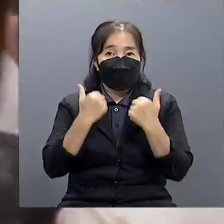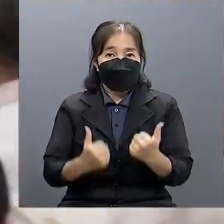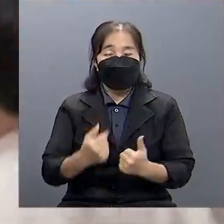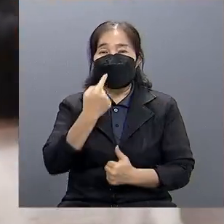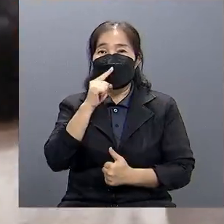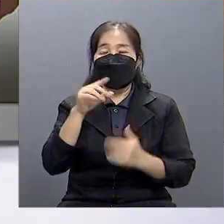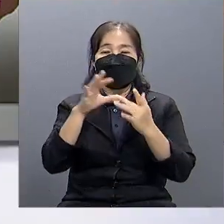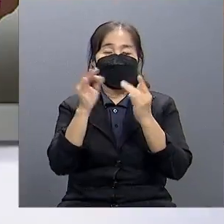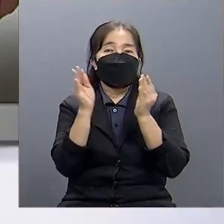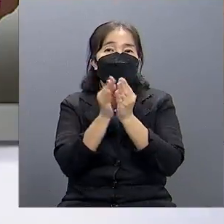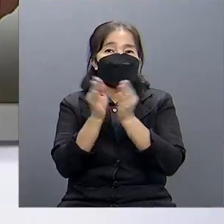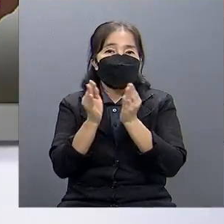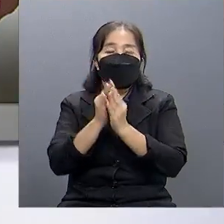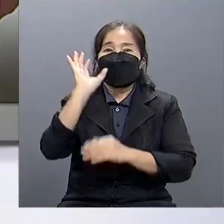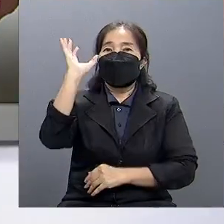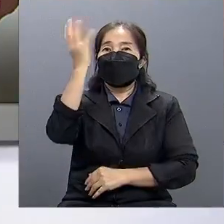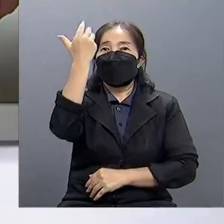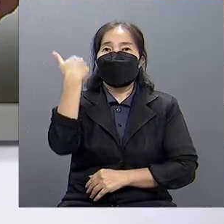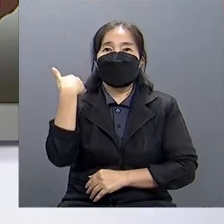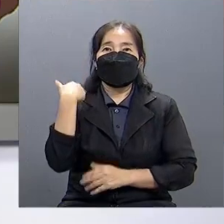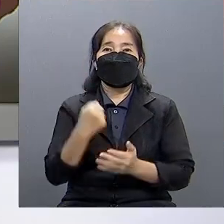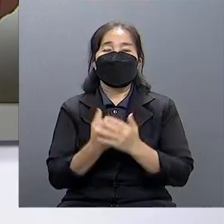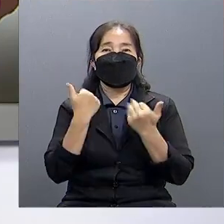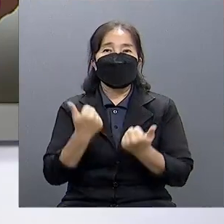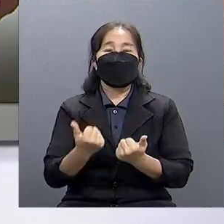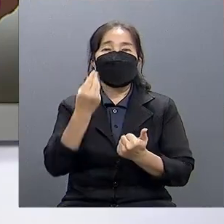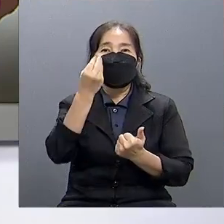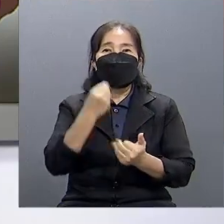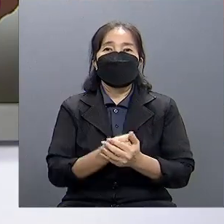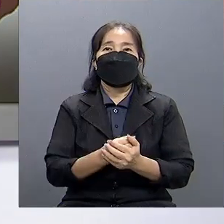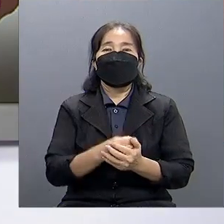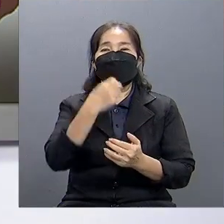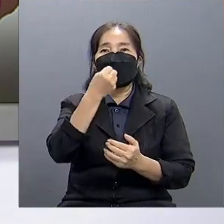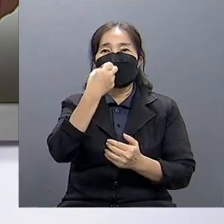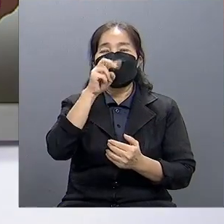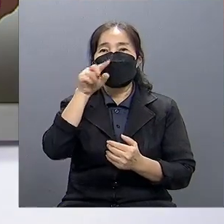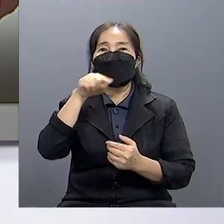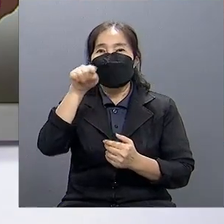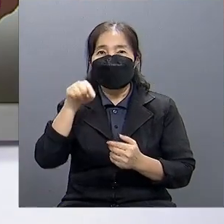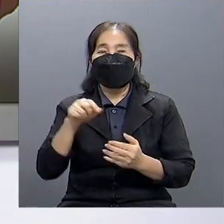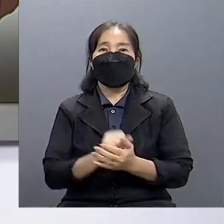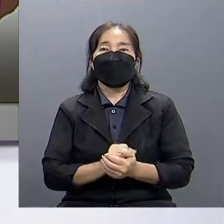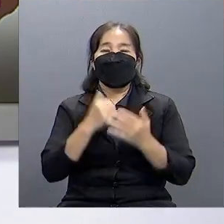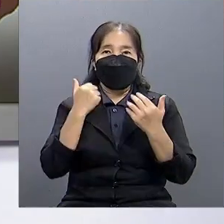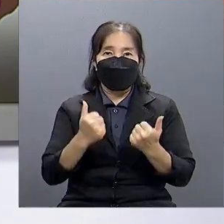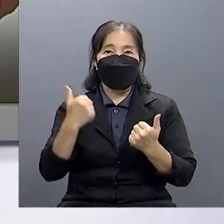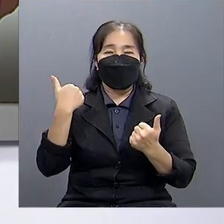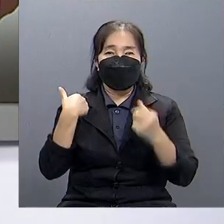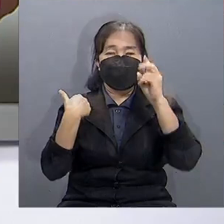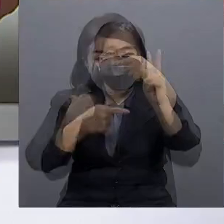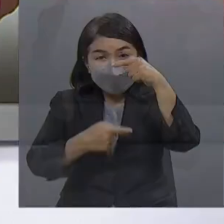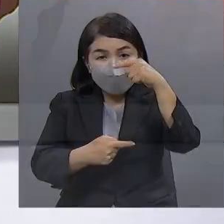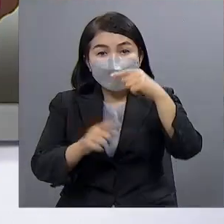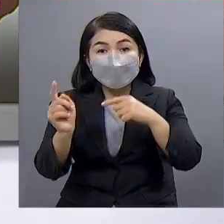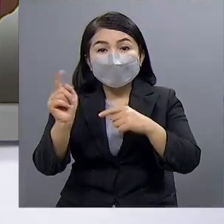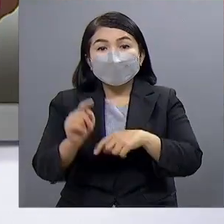ยทั่วโลกค่ะยังคงอยู่ที่43คะแนนติดต่อกันเป็นปีที่10แล้ว โดย2ใน3ของประเทศที่มีการสำรว